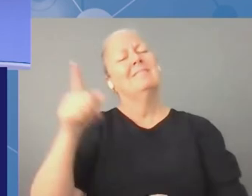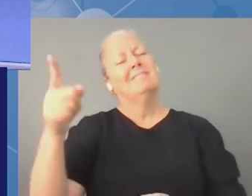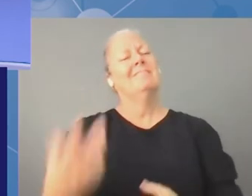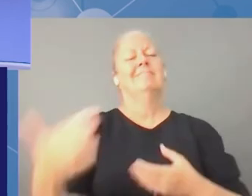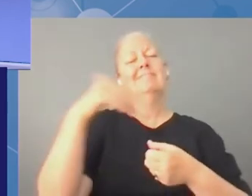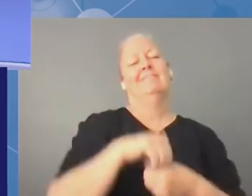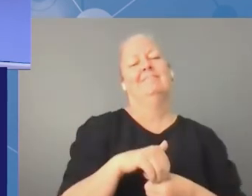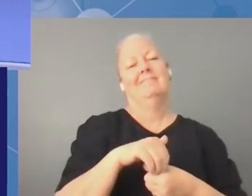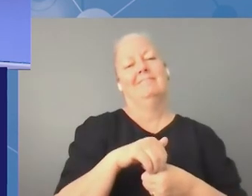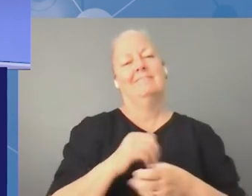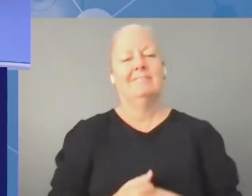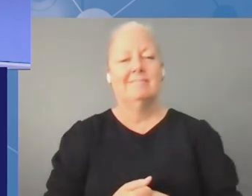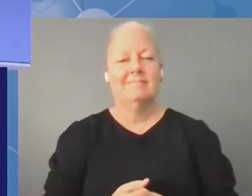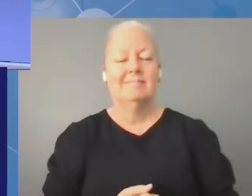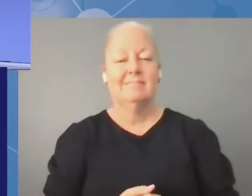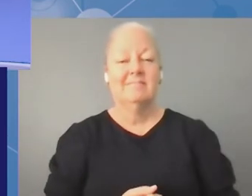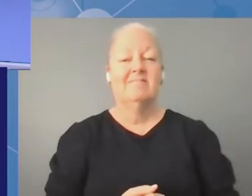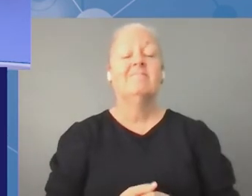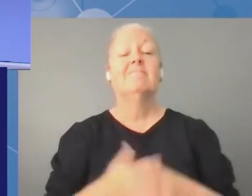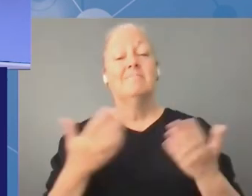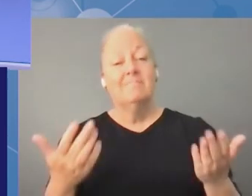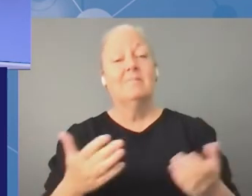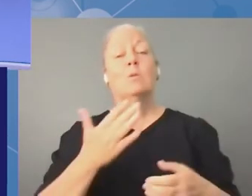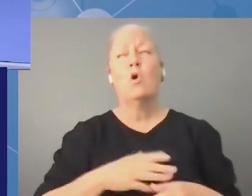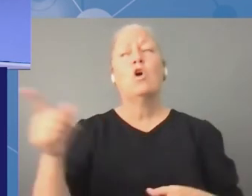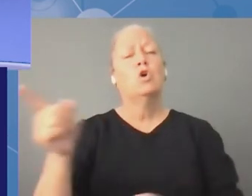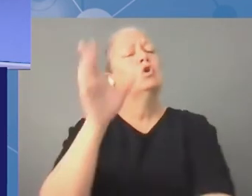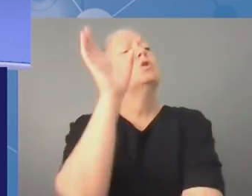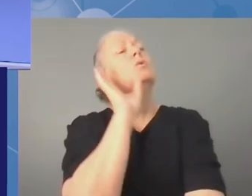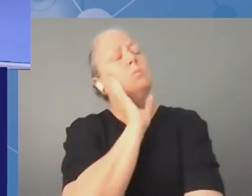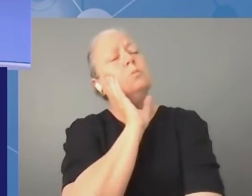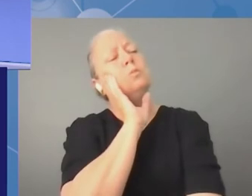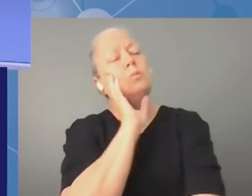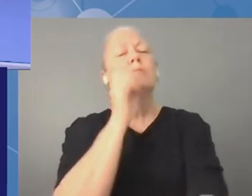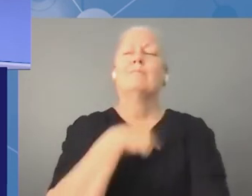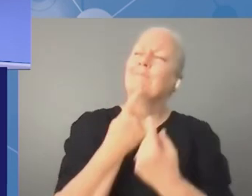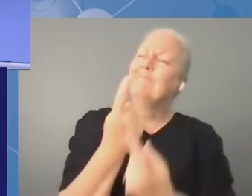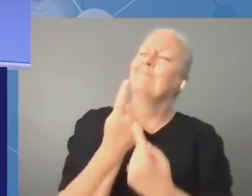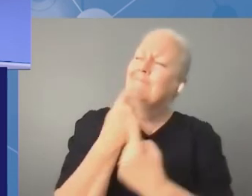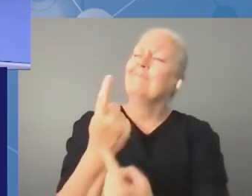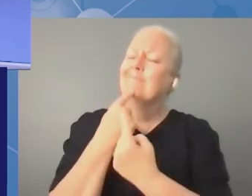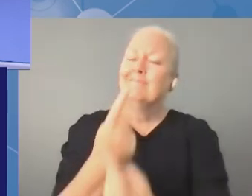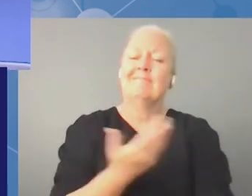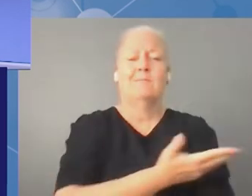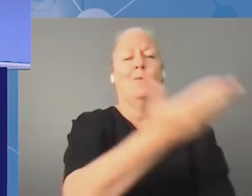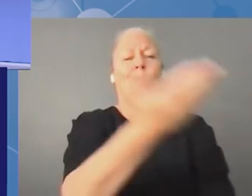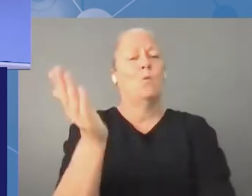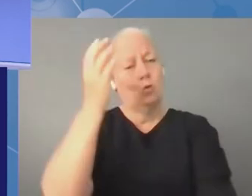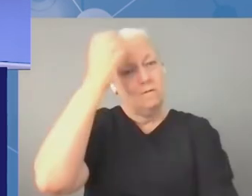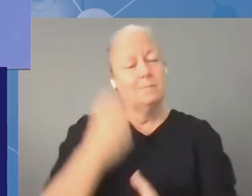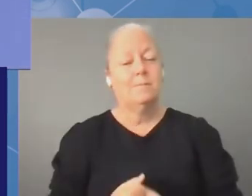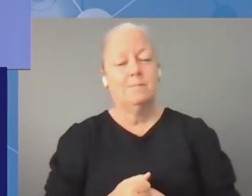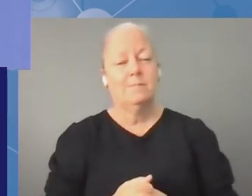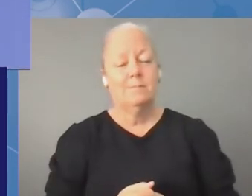التنفيذ، لذلك سيكون ذلك أهم، فيكون الإنترنت في كل